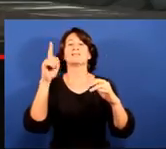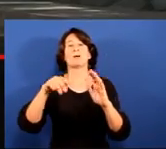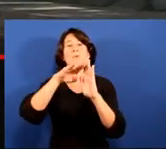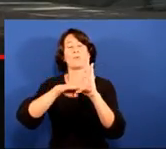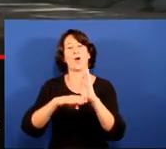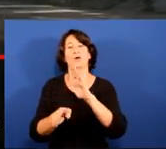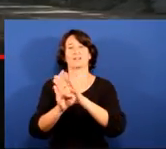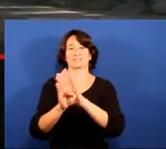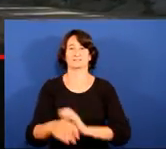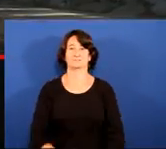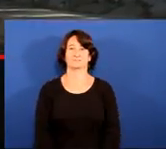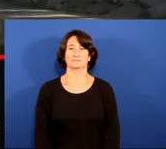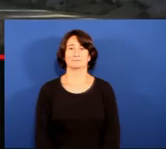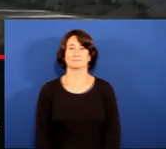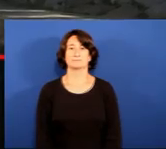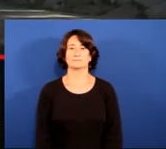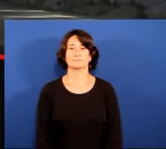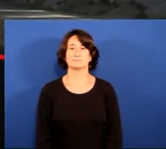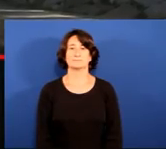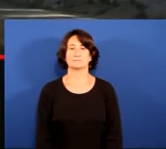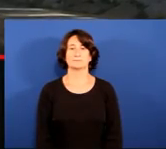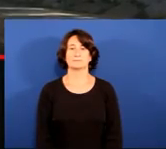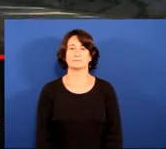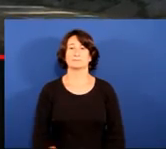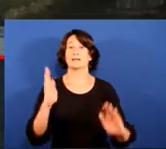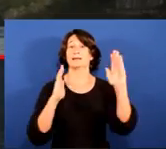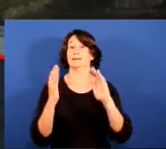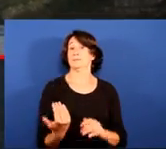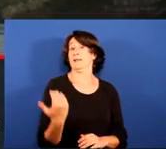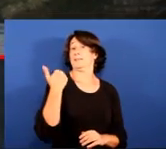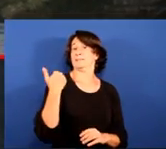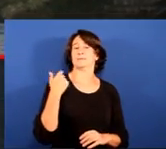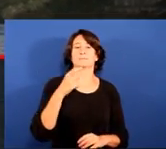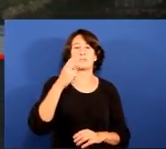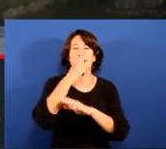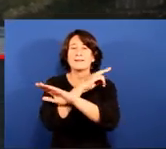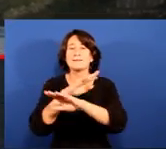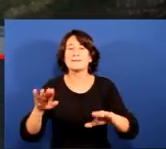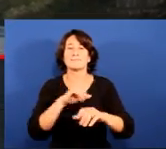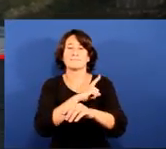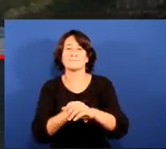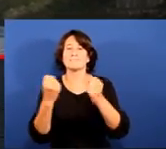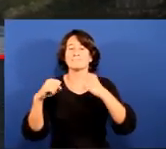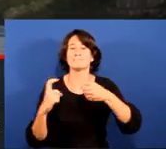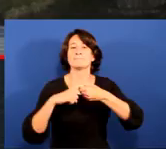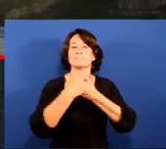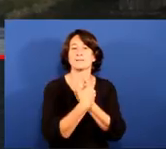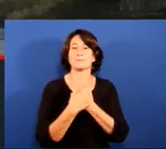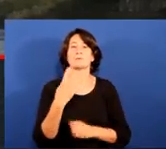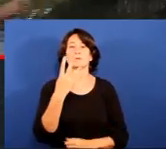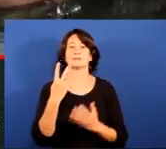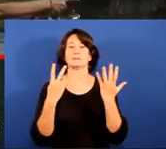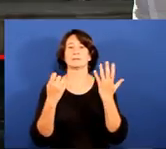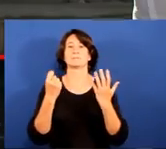da kalitatezko kirol politika bat egitea eta politika hori zorroztasunez kudeatzea. Hala eskatzen baitu gaur egungo egoera